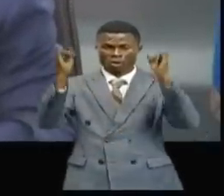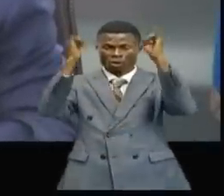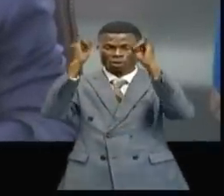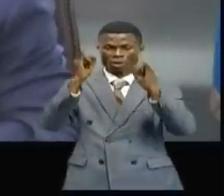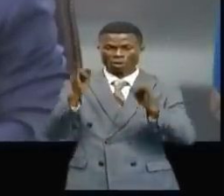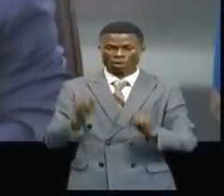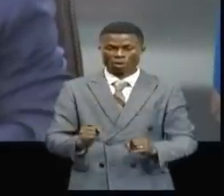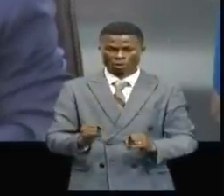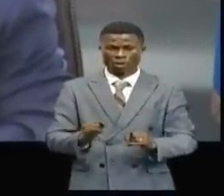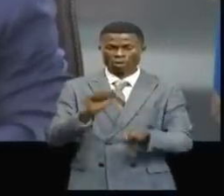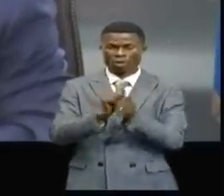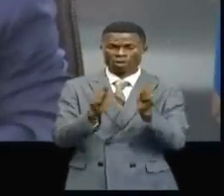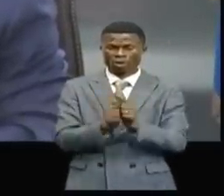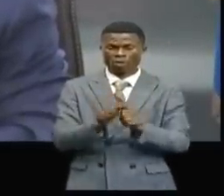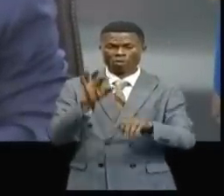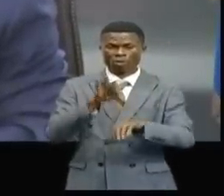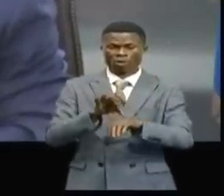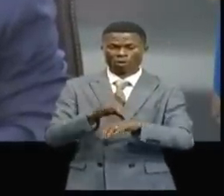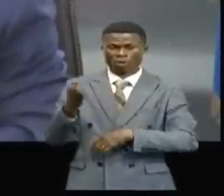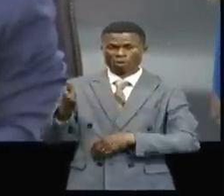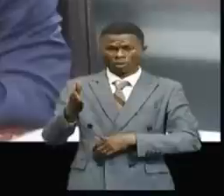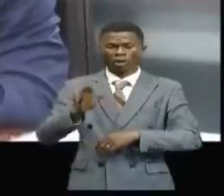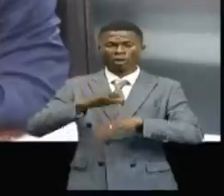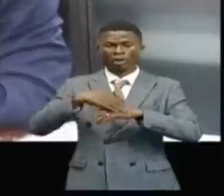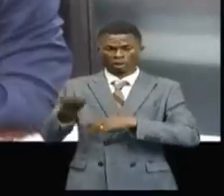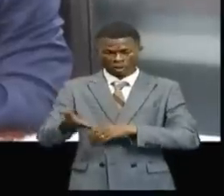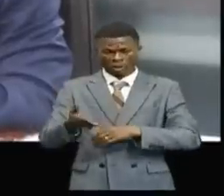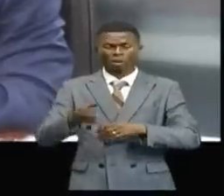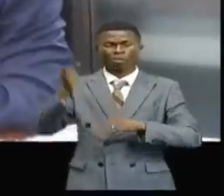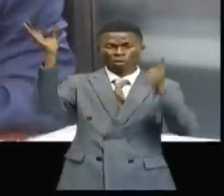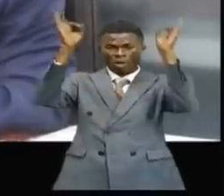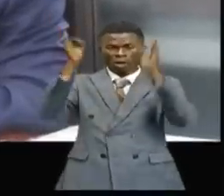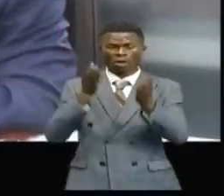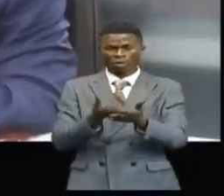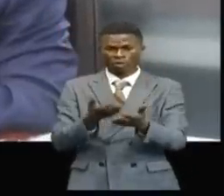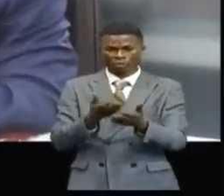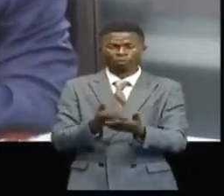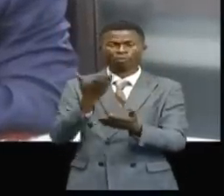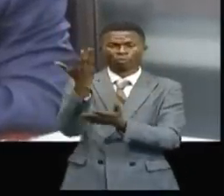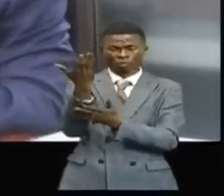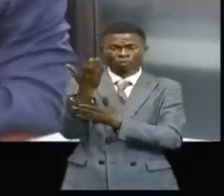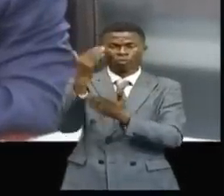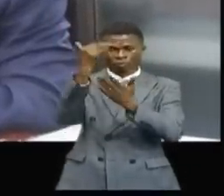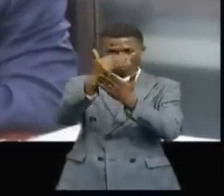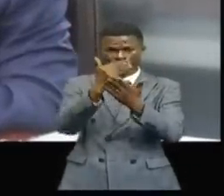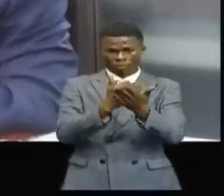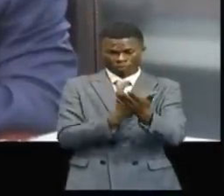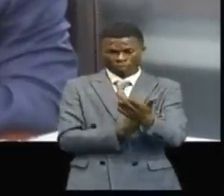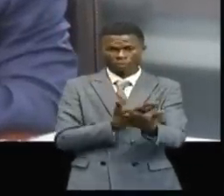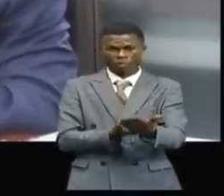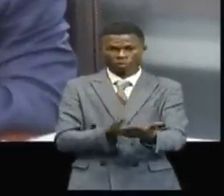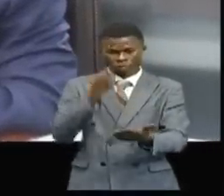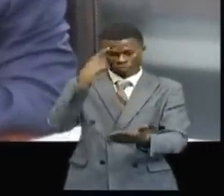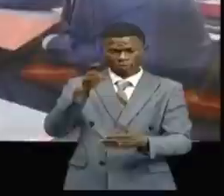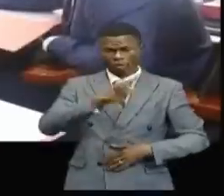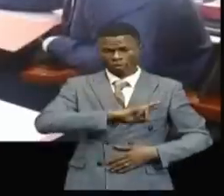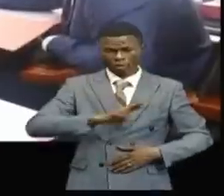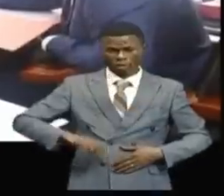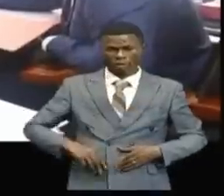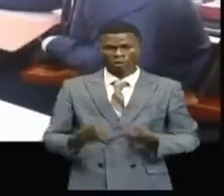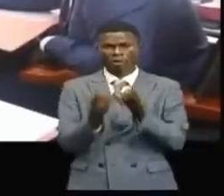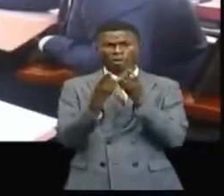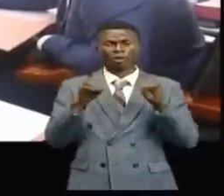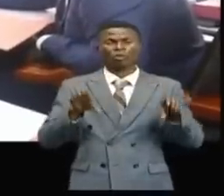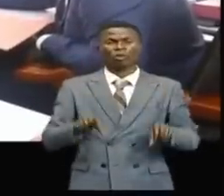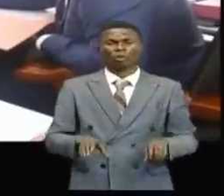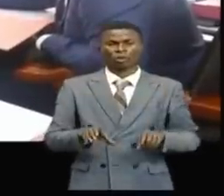numérisation, défis et opportunités ». À la suite de ces assises, des recommandations ont été formulées pour la République démocratique du